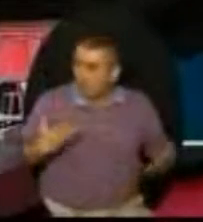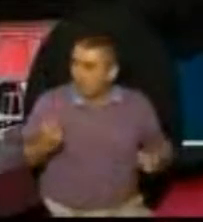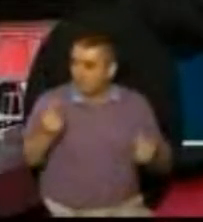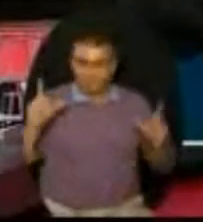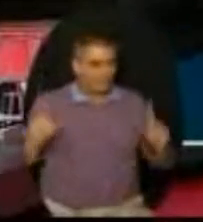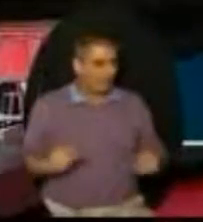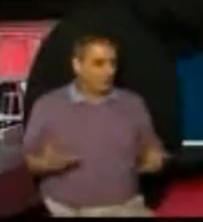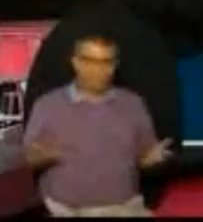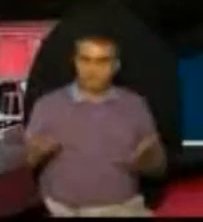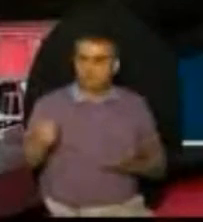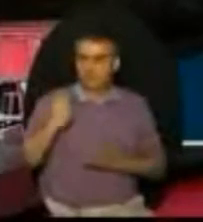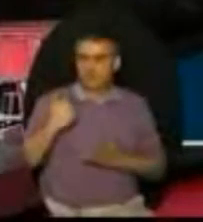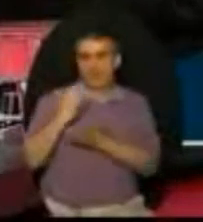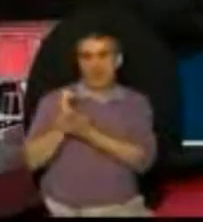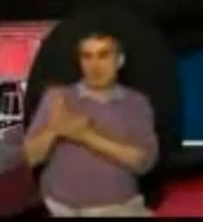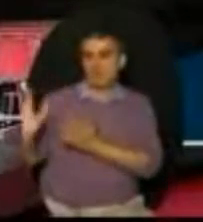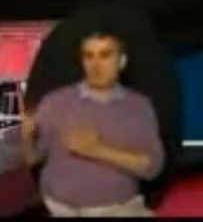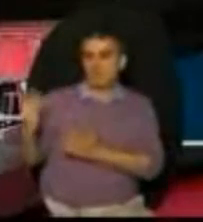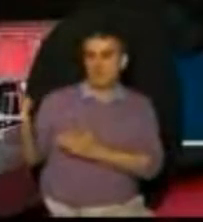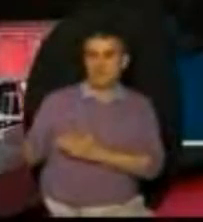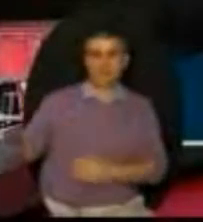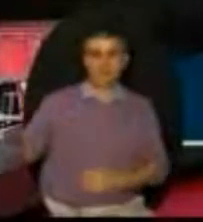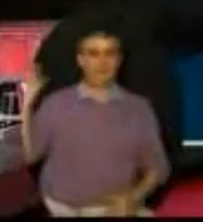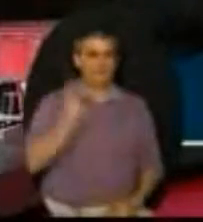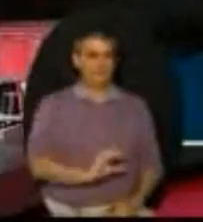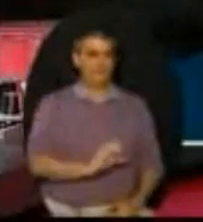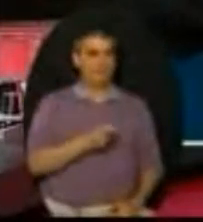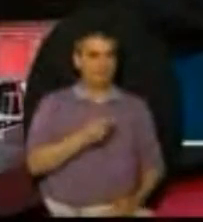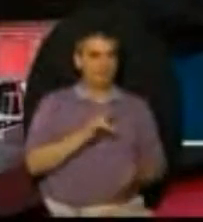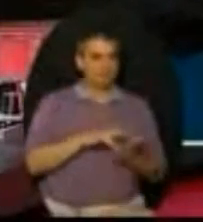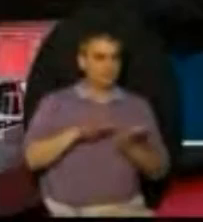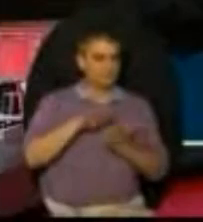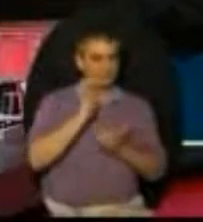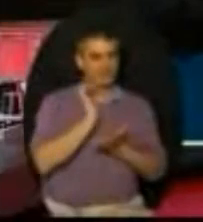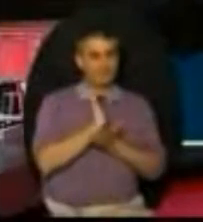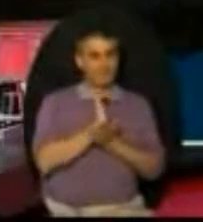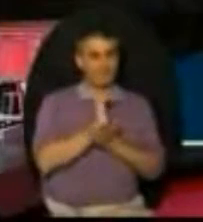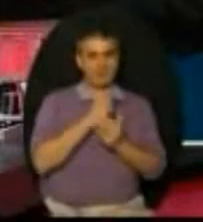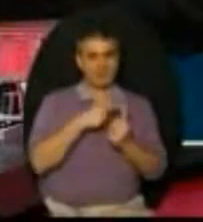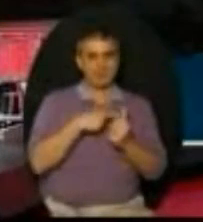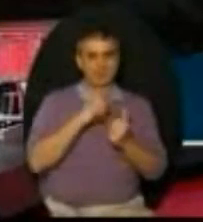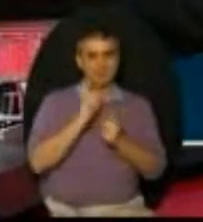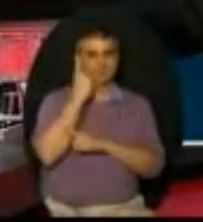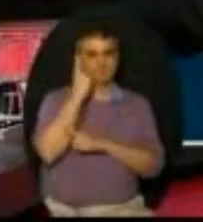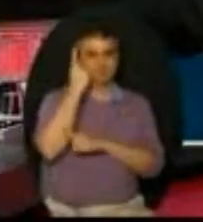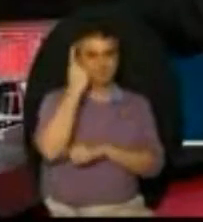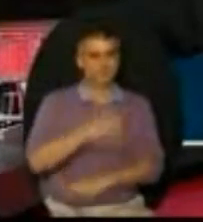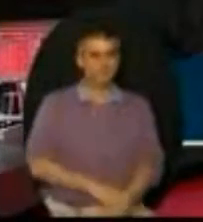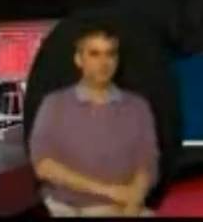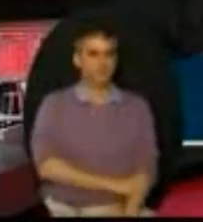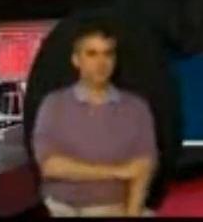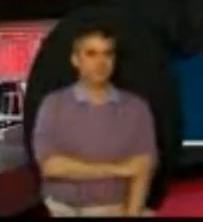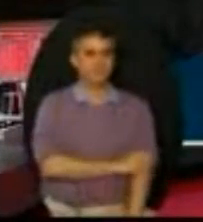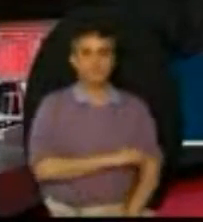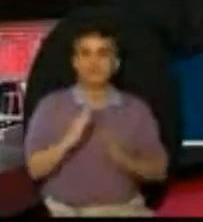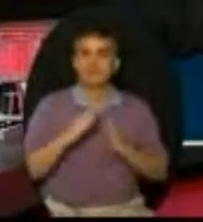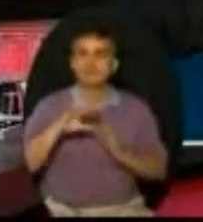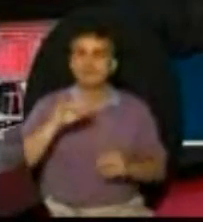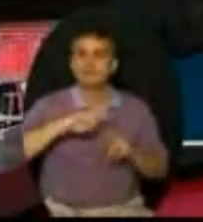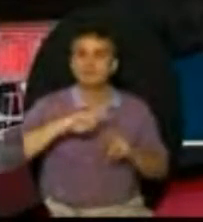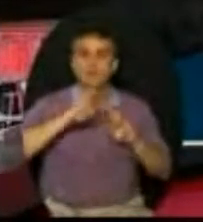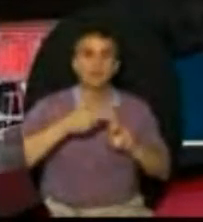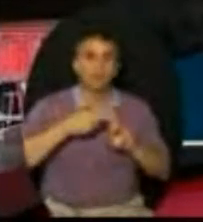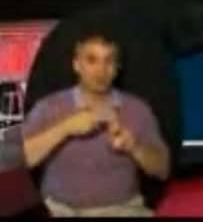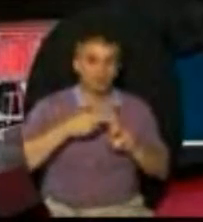כסף על השולחן, והוא צריך ללוות מהר כסף, נמצאים שם בסביבה הזאת, אותם מלווים בריבית, בריבית מאוד נגבוה. אז זה משהו שוקף. בתי קזינו ברחבי